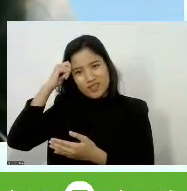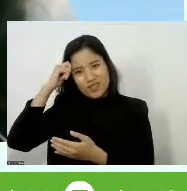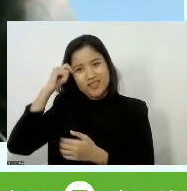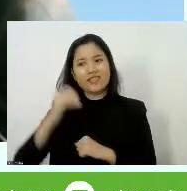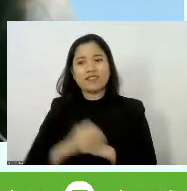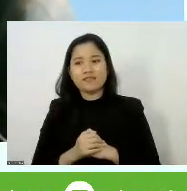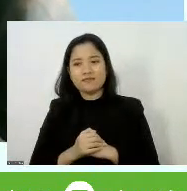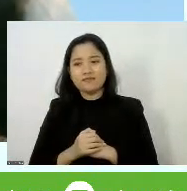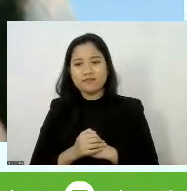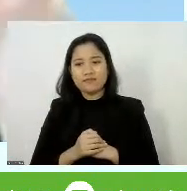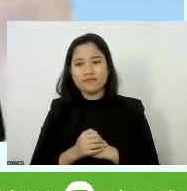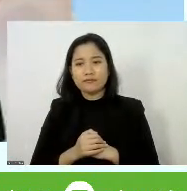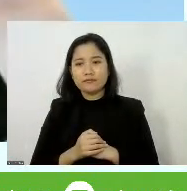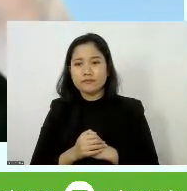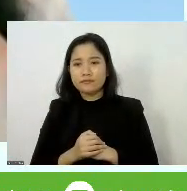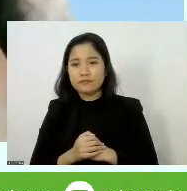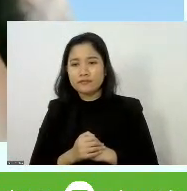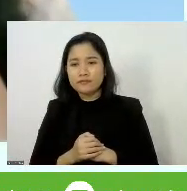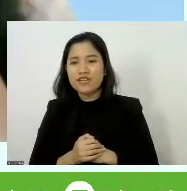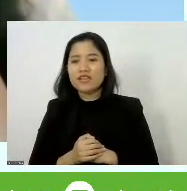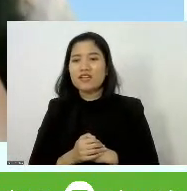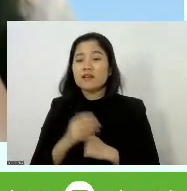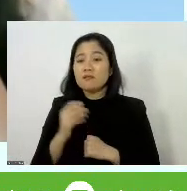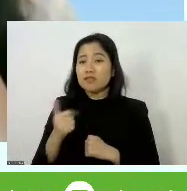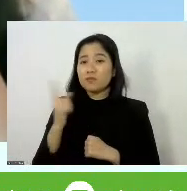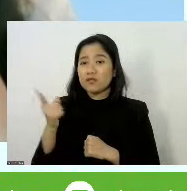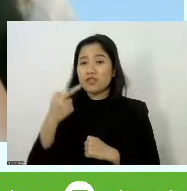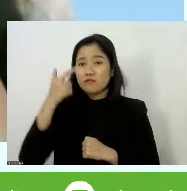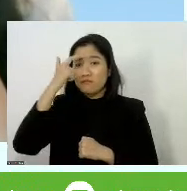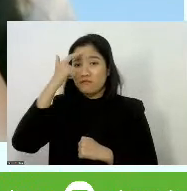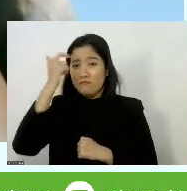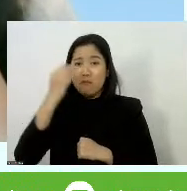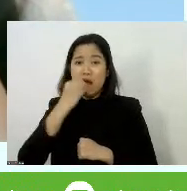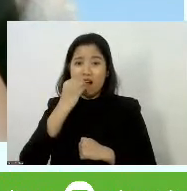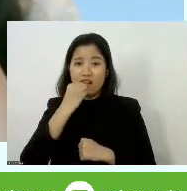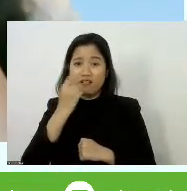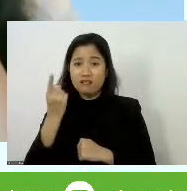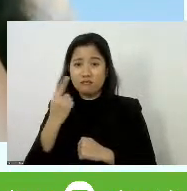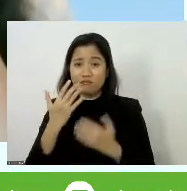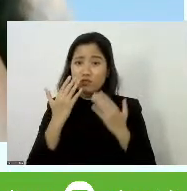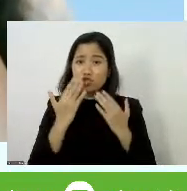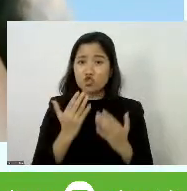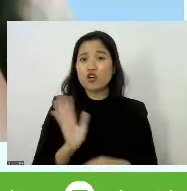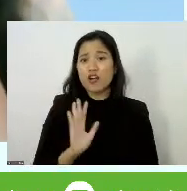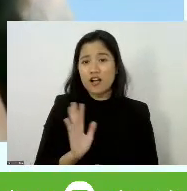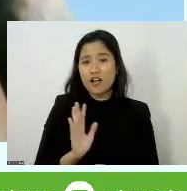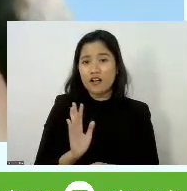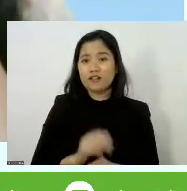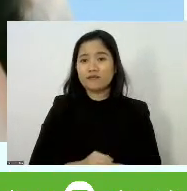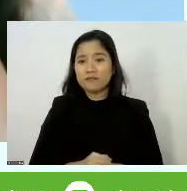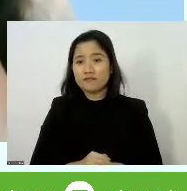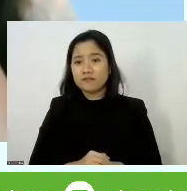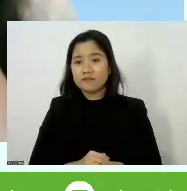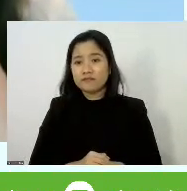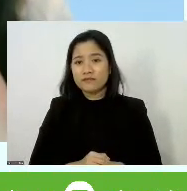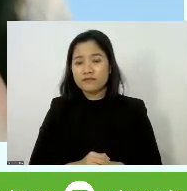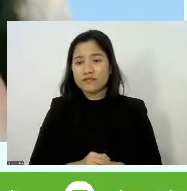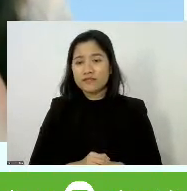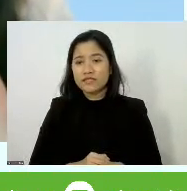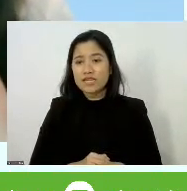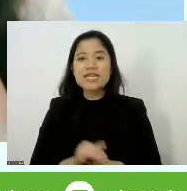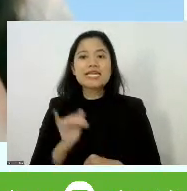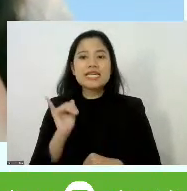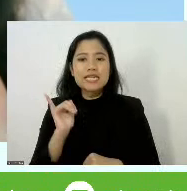makan-makanan itu dimeja makan jadi lebih bersyukur masih Hai atau gimana berubah nggak berhenti perubahan dari